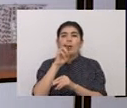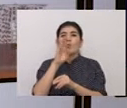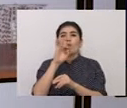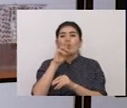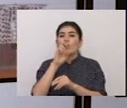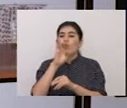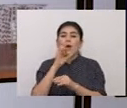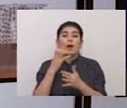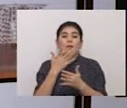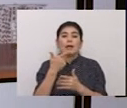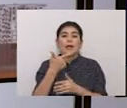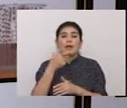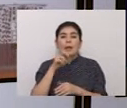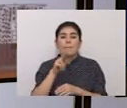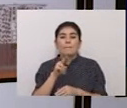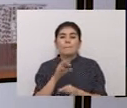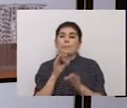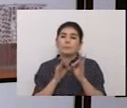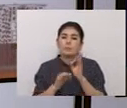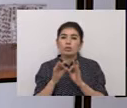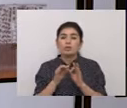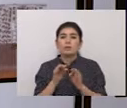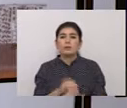gap qanday gap? Tekshirib oling.